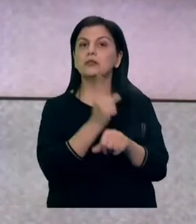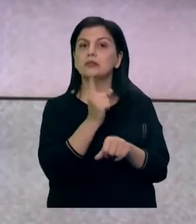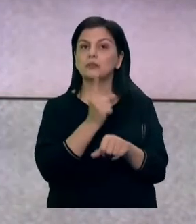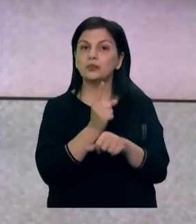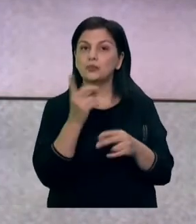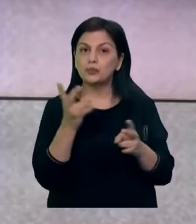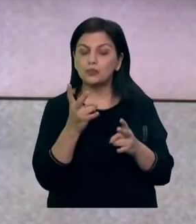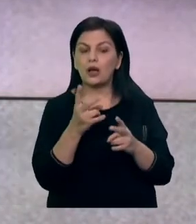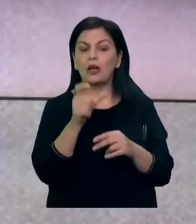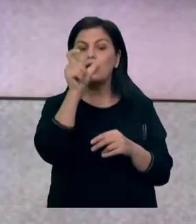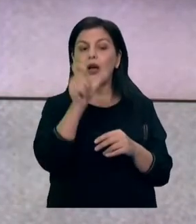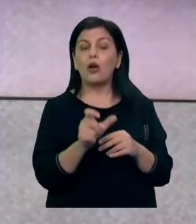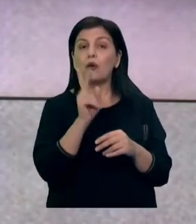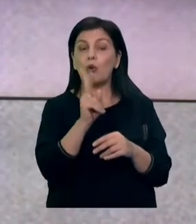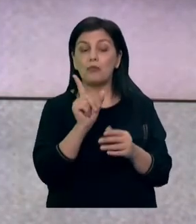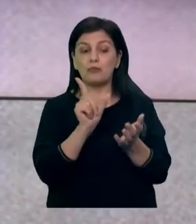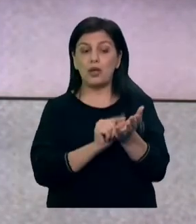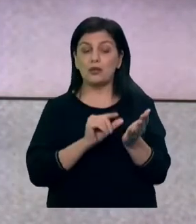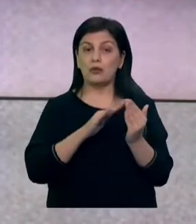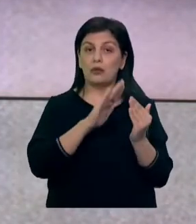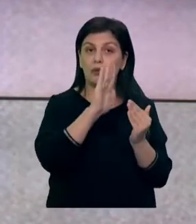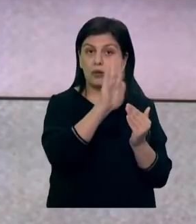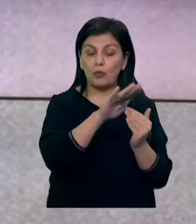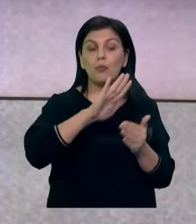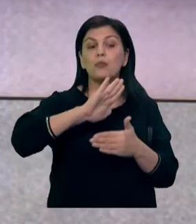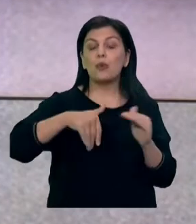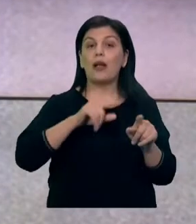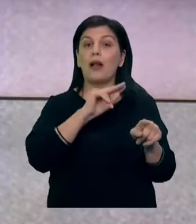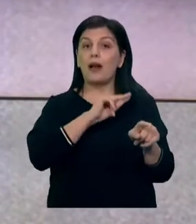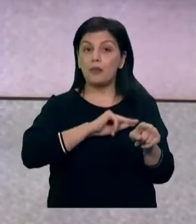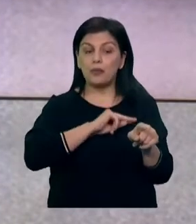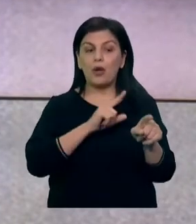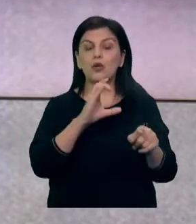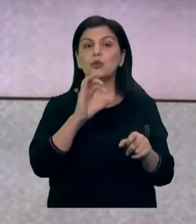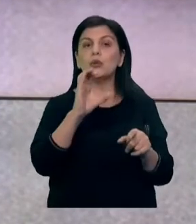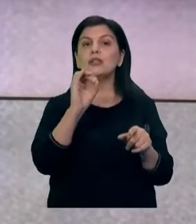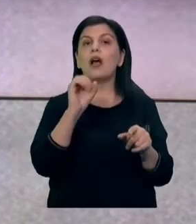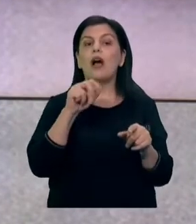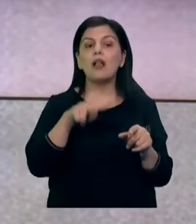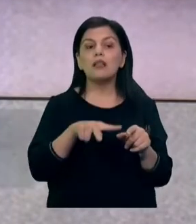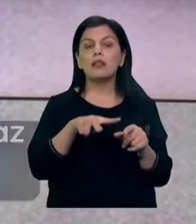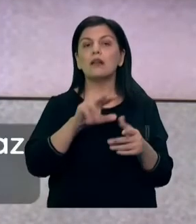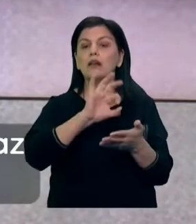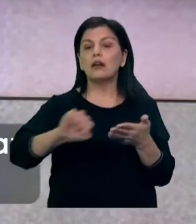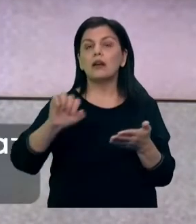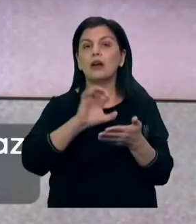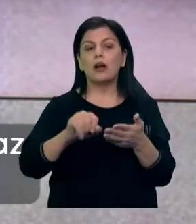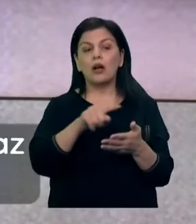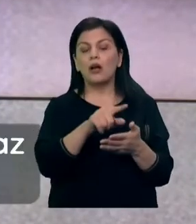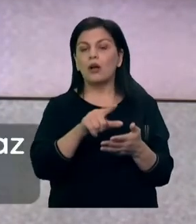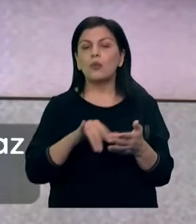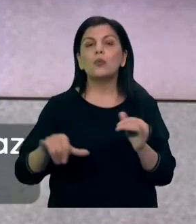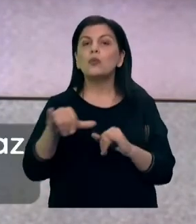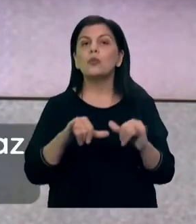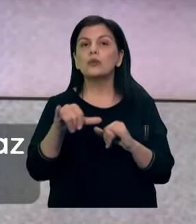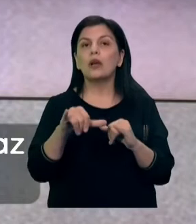Pensiyaçı pensiyaya çıxıb işləyir, ondan sonra isə işləyən zaman isə sosial sığorta haqqının tutulması istiqamətində